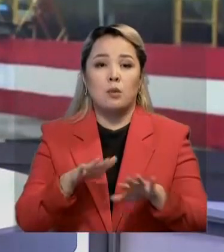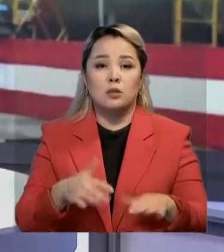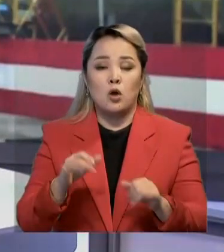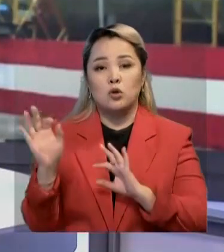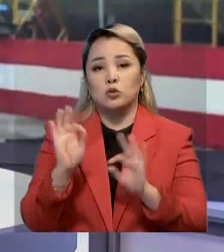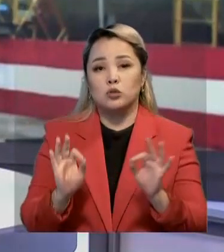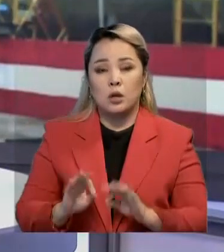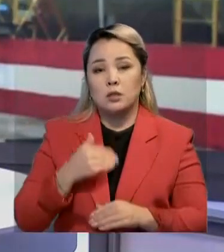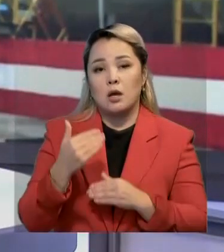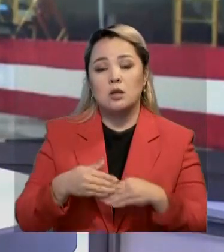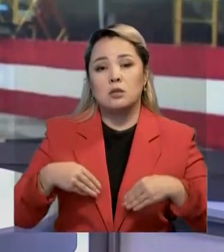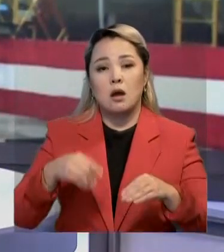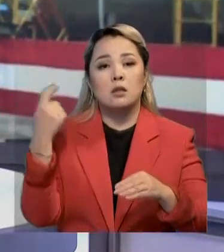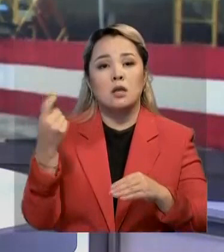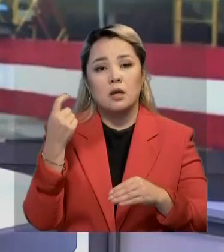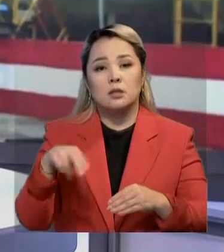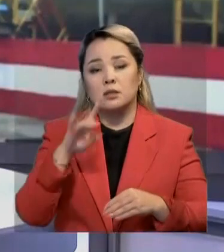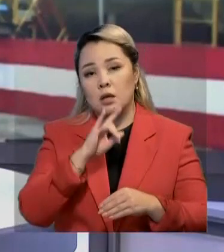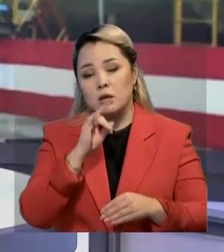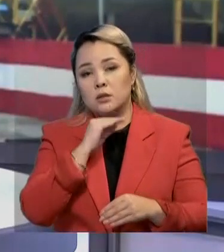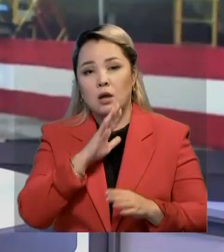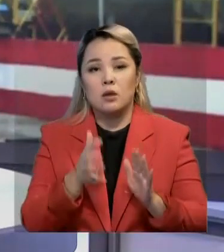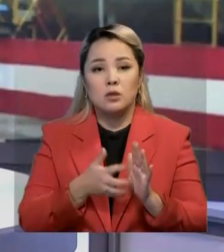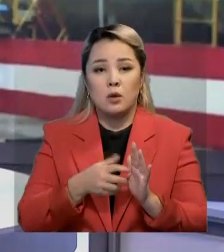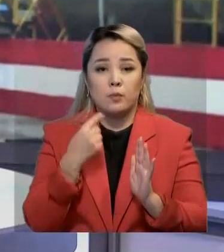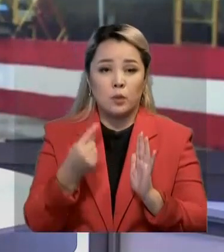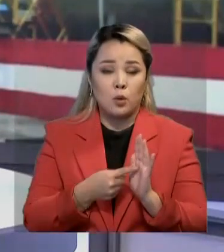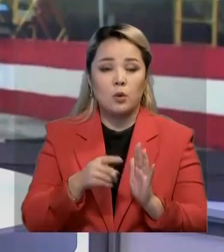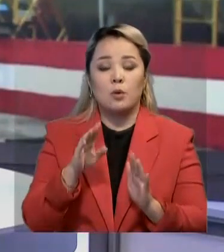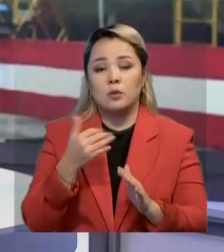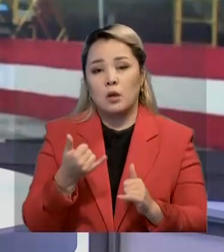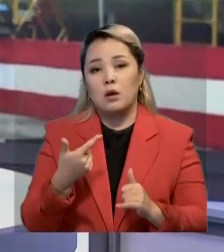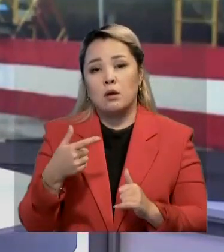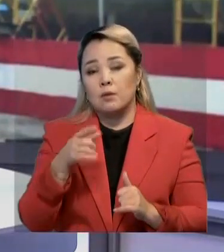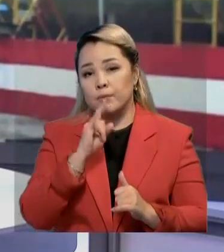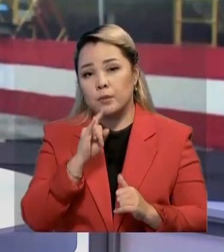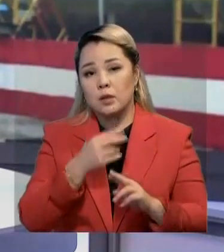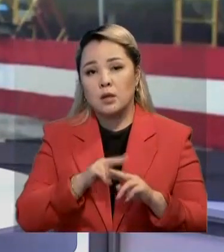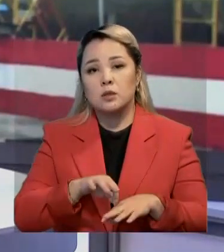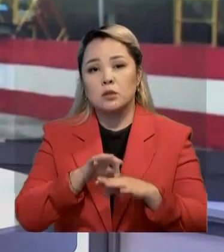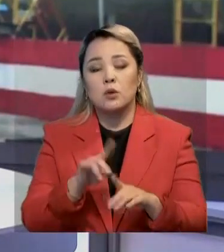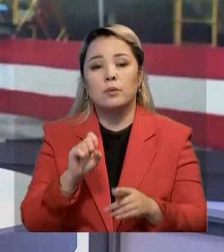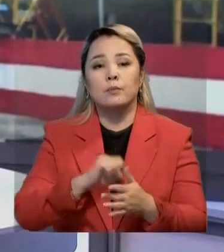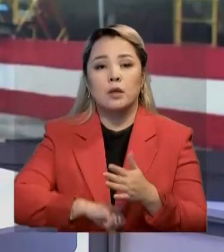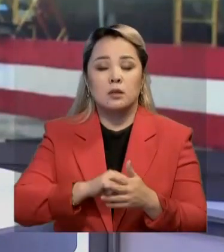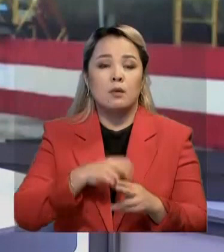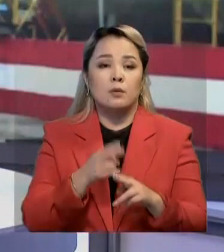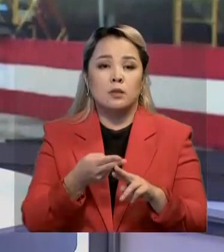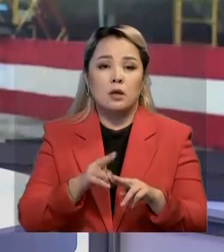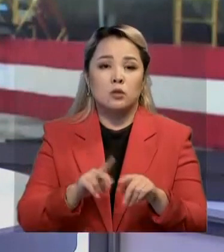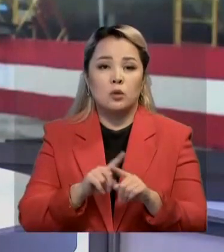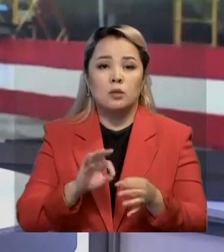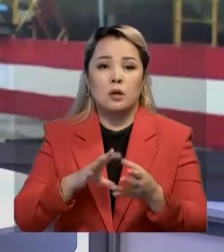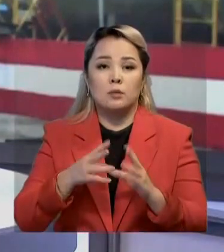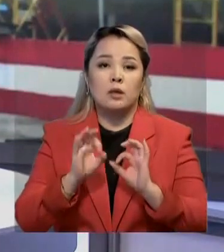Күзгі науқан қызған шақта диқандар жалпы дизельден тапшылық көрмей ме? Сұйық отынды уақытылы жеткізуге не кедергі келді? Толығырақ